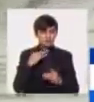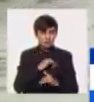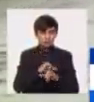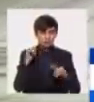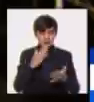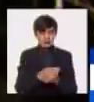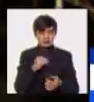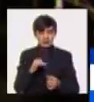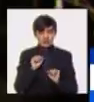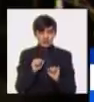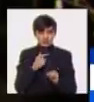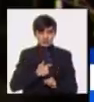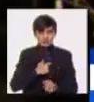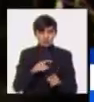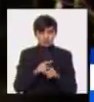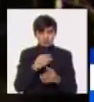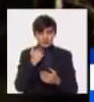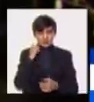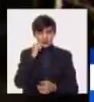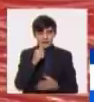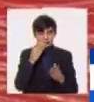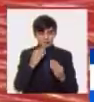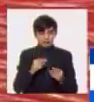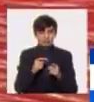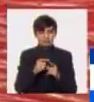қорғаусыз қалғандай сезініп отыр? Ертеңгі сөздің шыны керекте